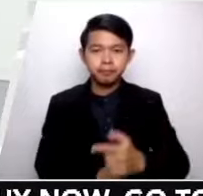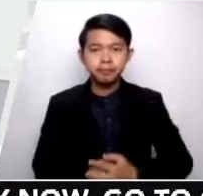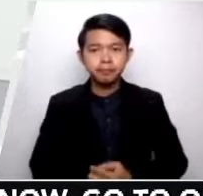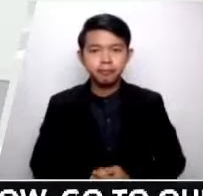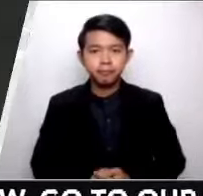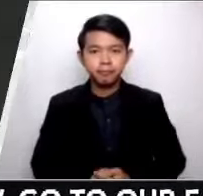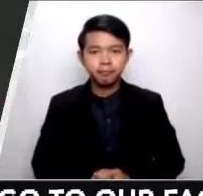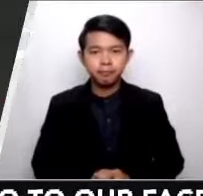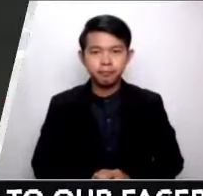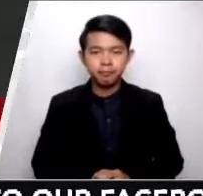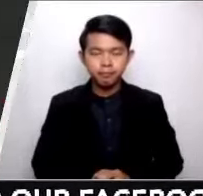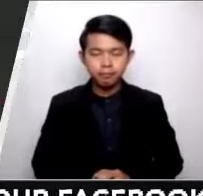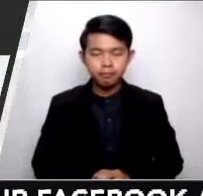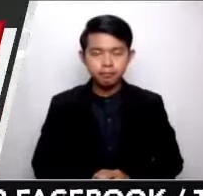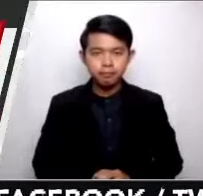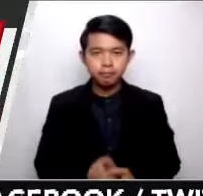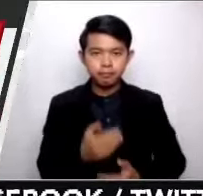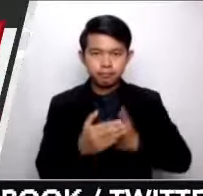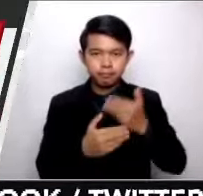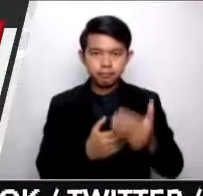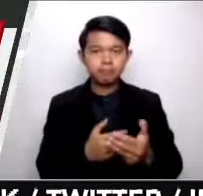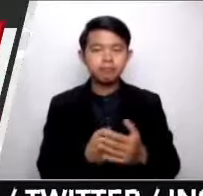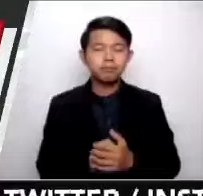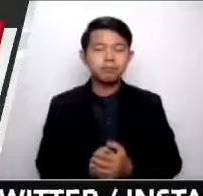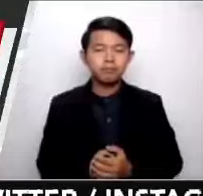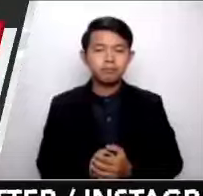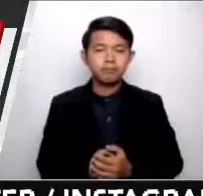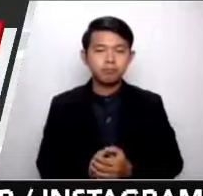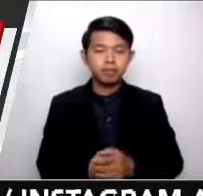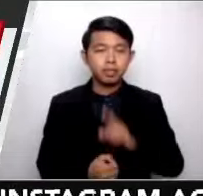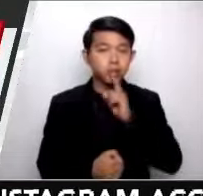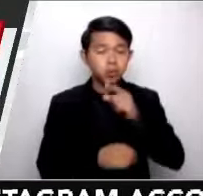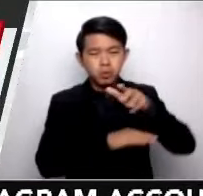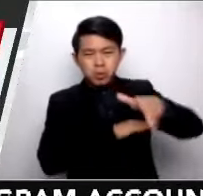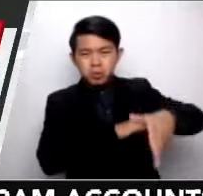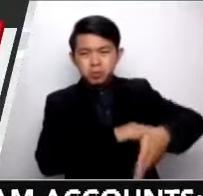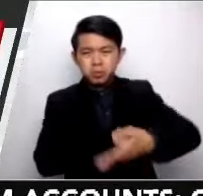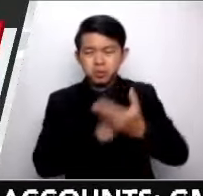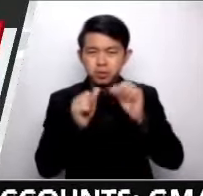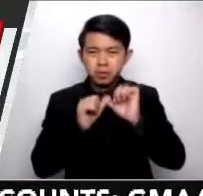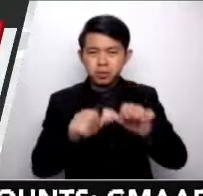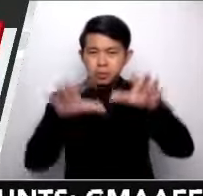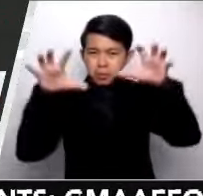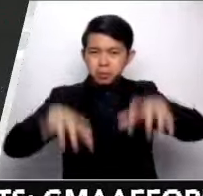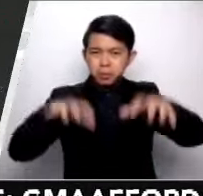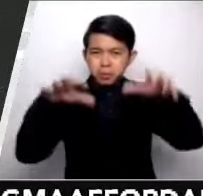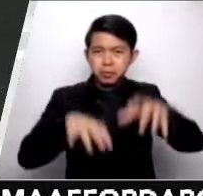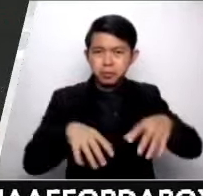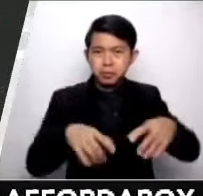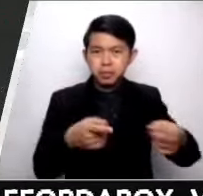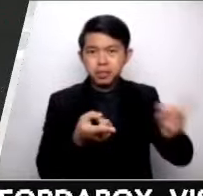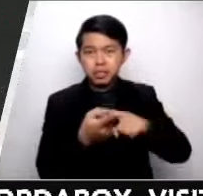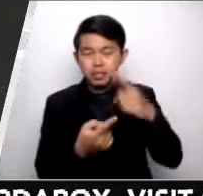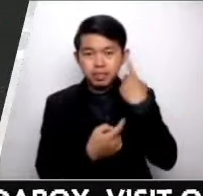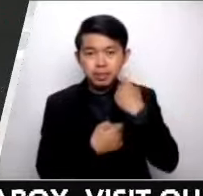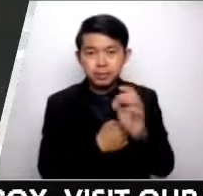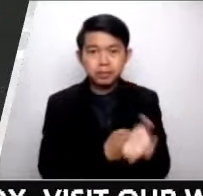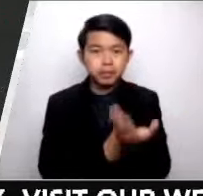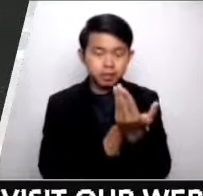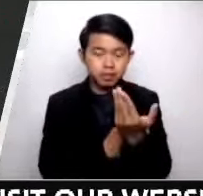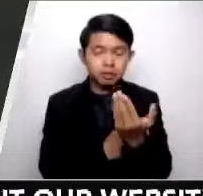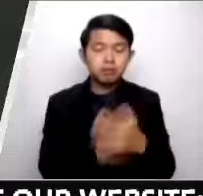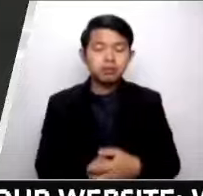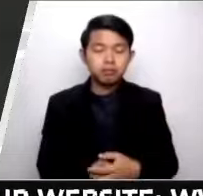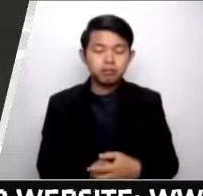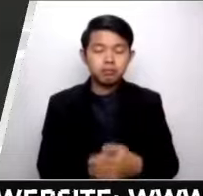Atong magdamag umulan dito kagabi hanggang kaninang umaga. Kaya naman po, pagsikat ng araw ay 3